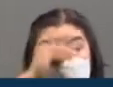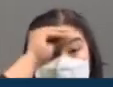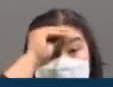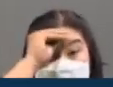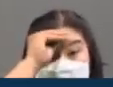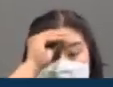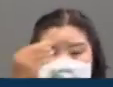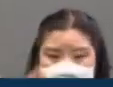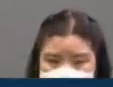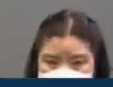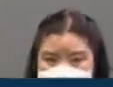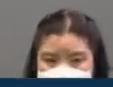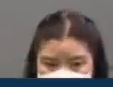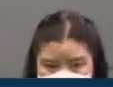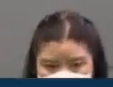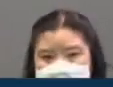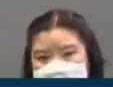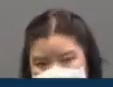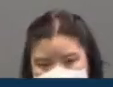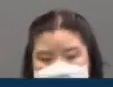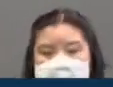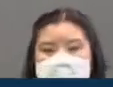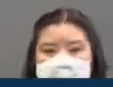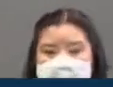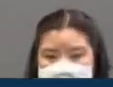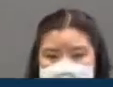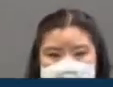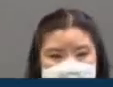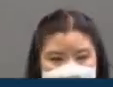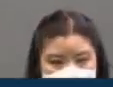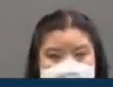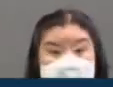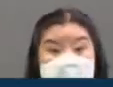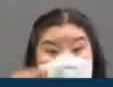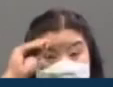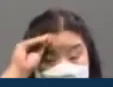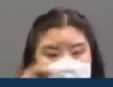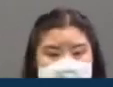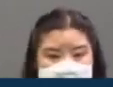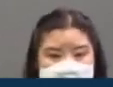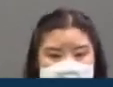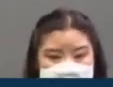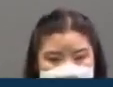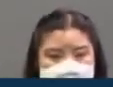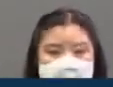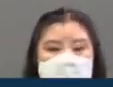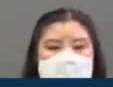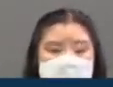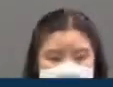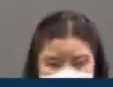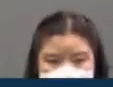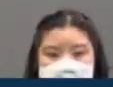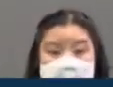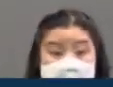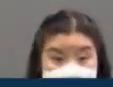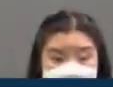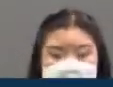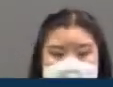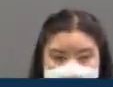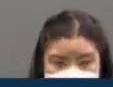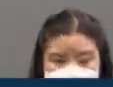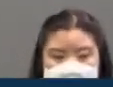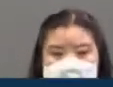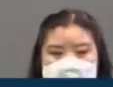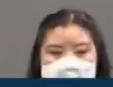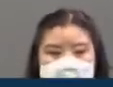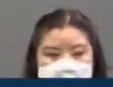คเอกชนในพื้นที่จิตอาสาตำรวจและทหารได้ร่วมกันจัดตั้งศูนย์ปฏิบัติการเพื่อให้ความช่วยเหลือบรรเทาความเดือด